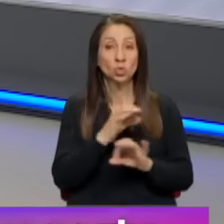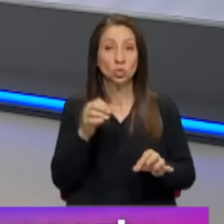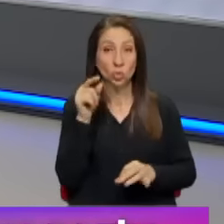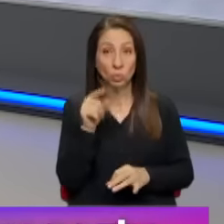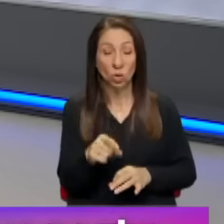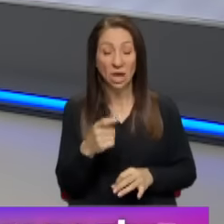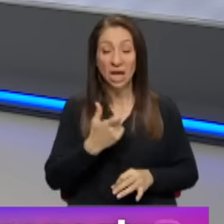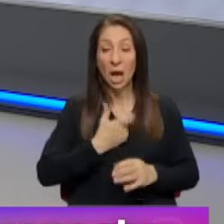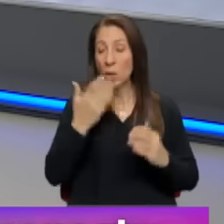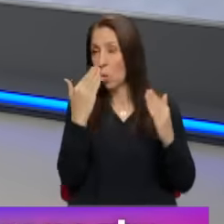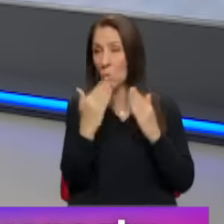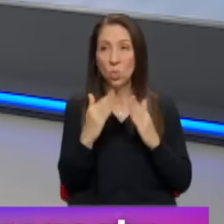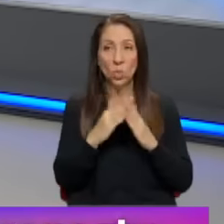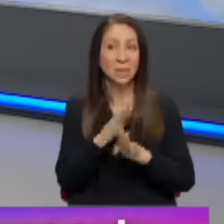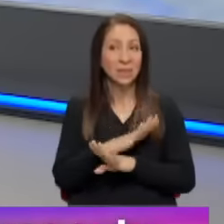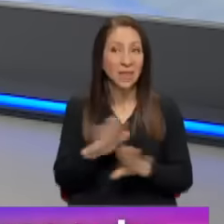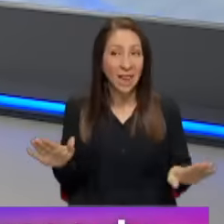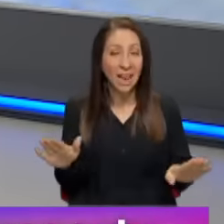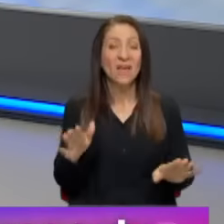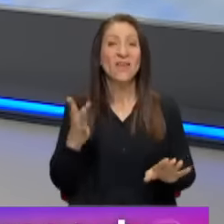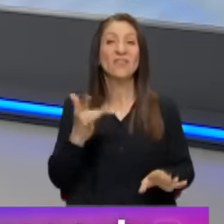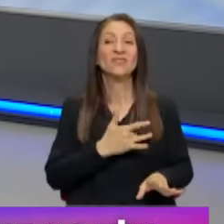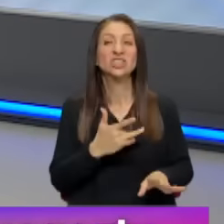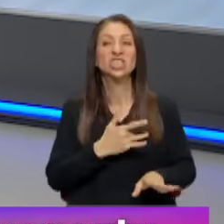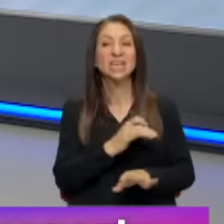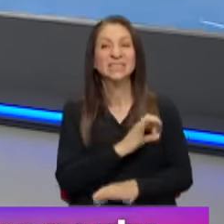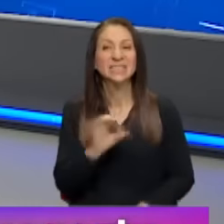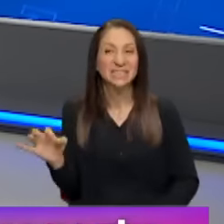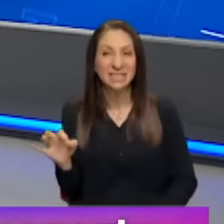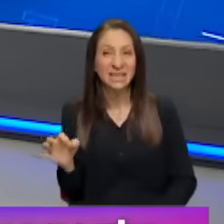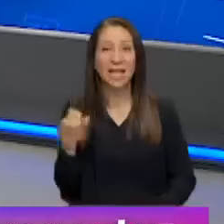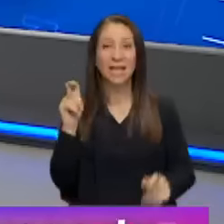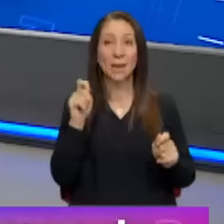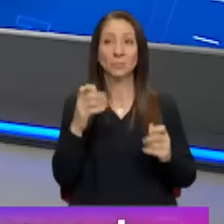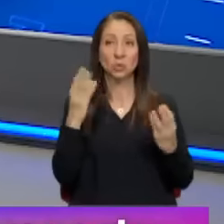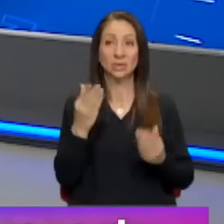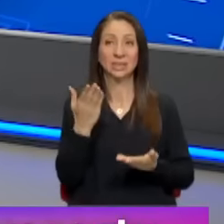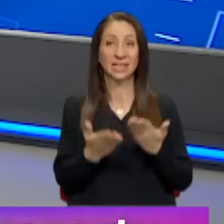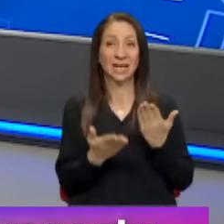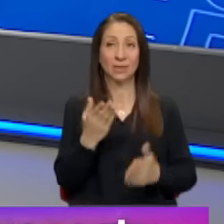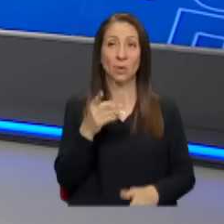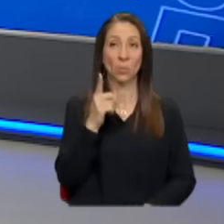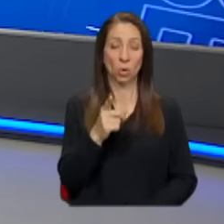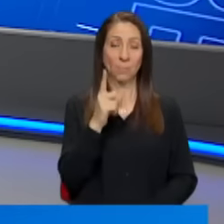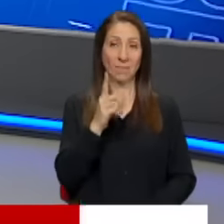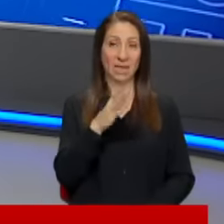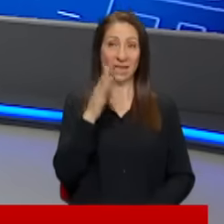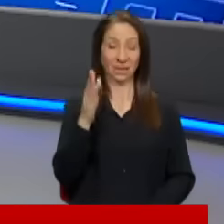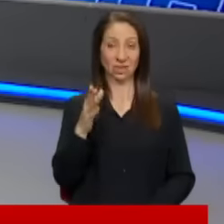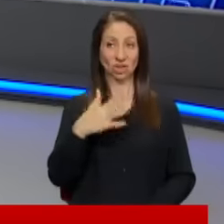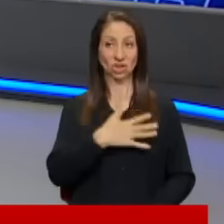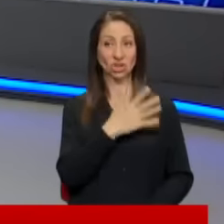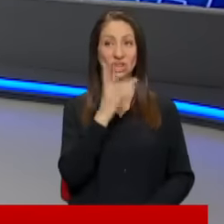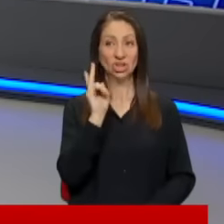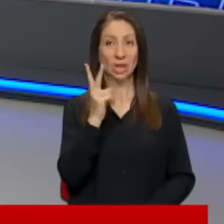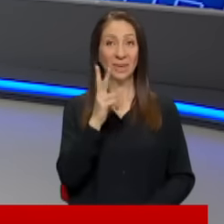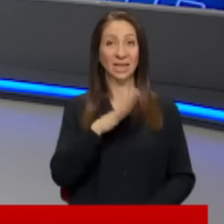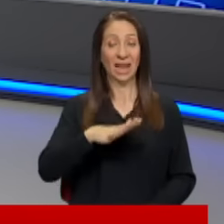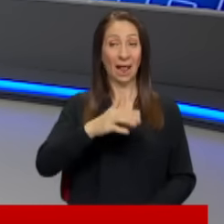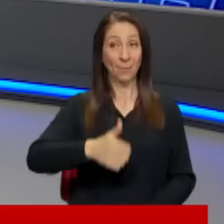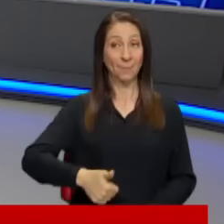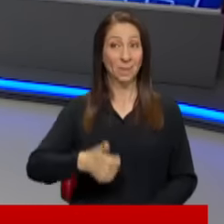bu, kanunsuzluktur ve vicdansızlıktır. Yapmış olduğu değerlendirme bu. Bir yandan da Cumhuriyet Halk Partisi'nin